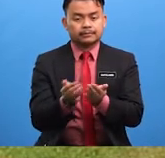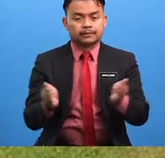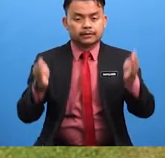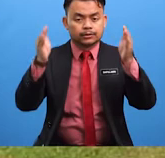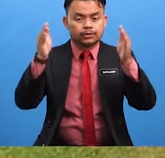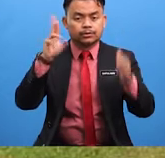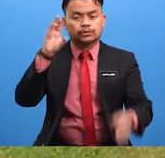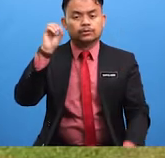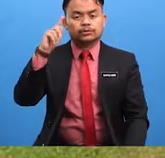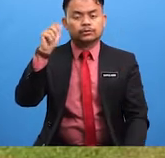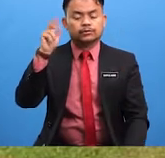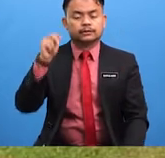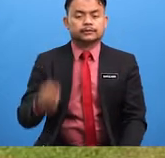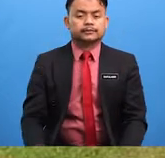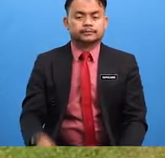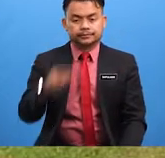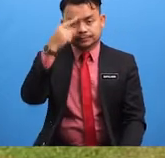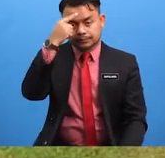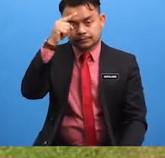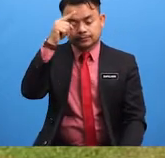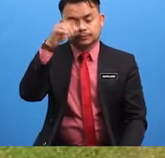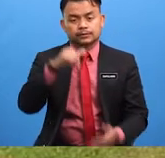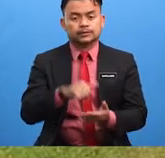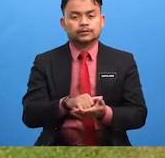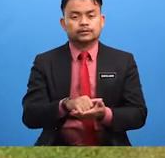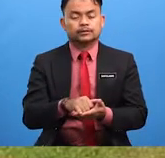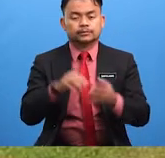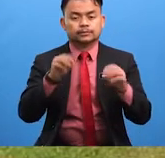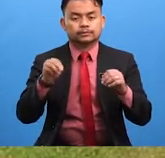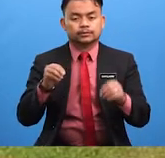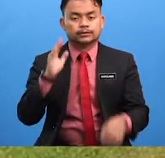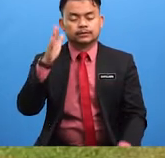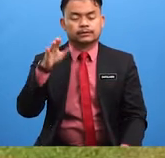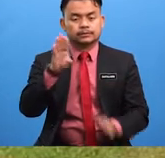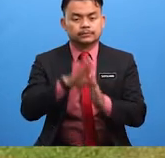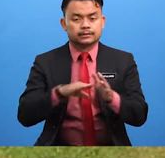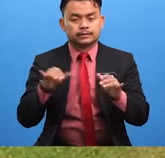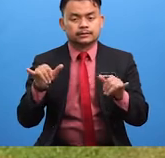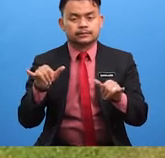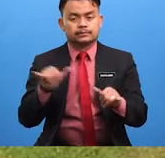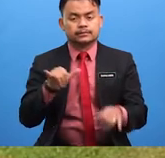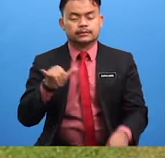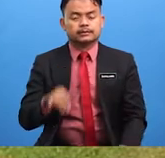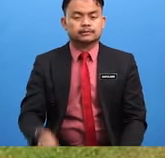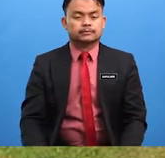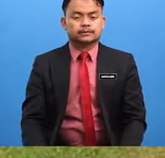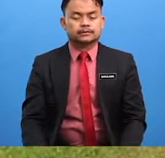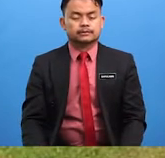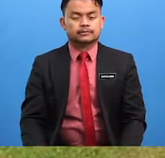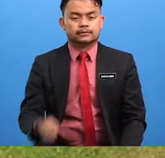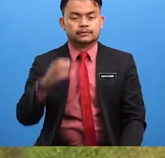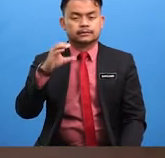bakor rotan, murid-murid akan bersama Perbadanan Kemajuan Kraftangan Malaysia, Cawangan Negeri